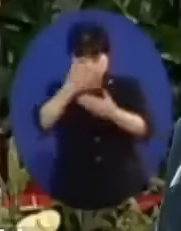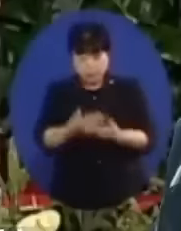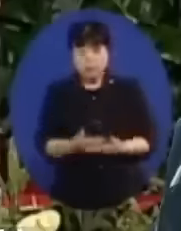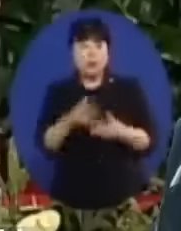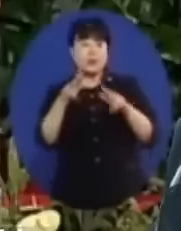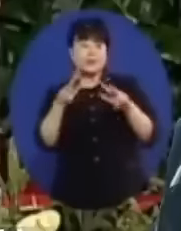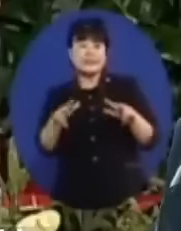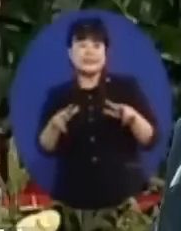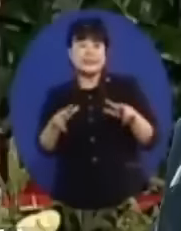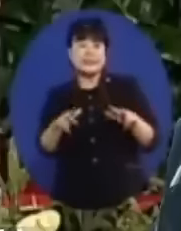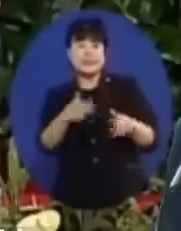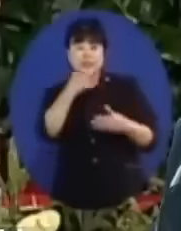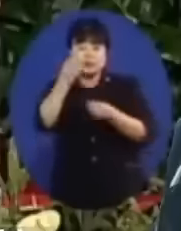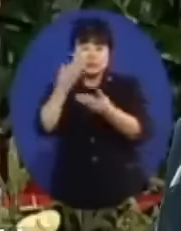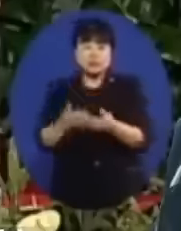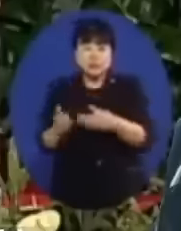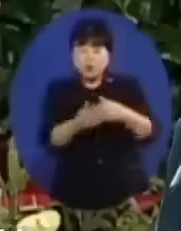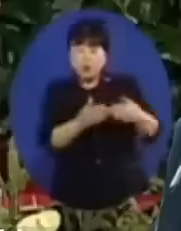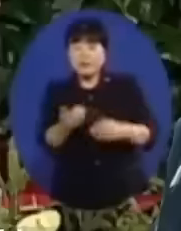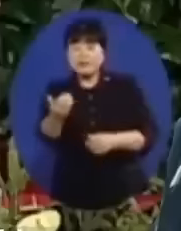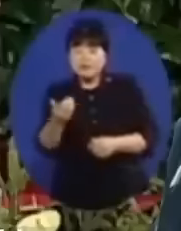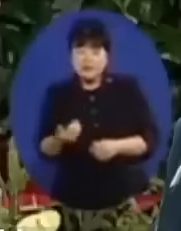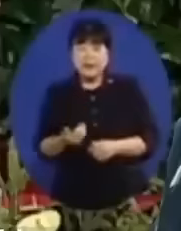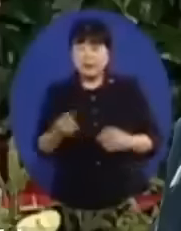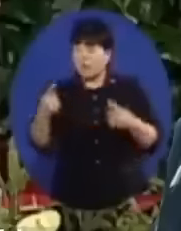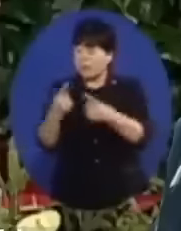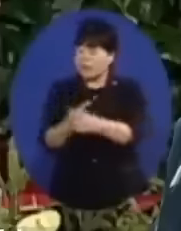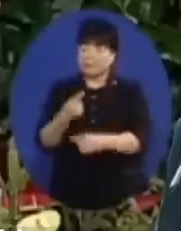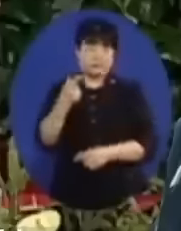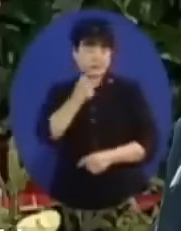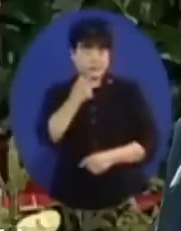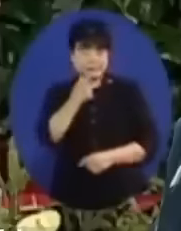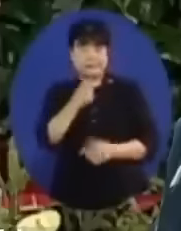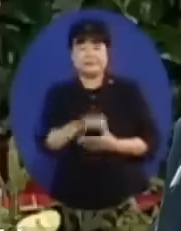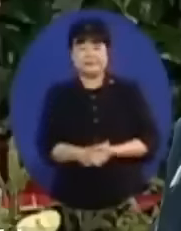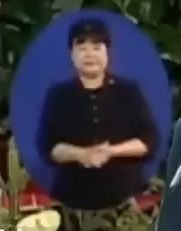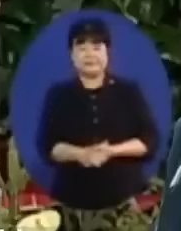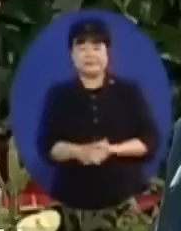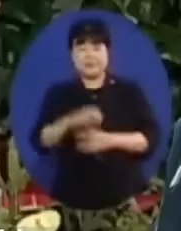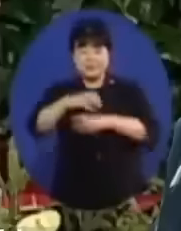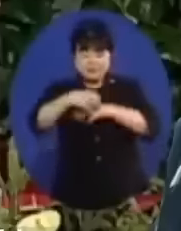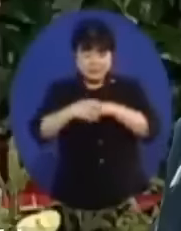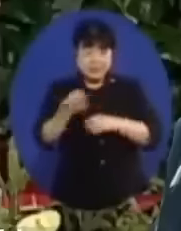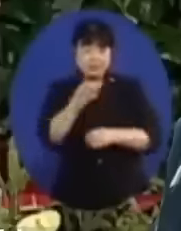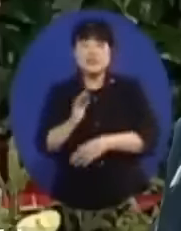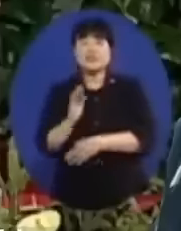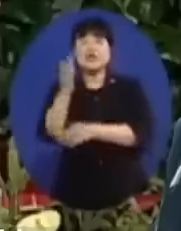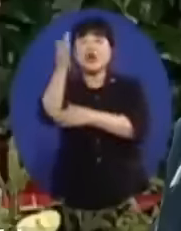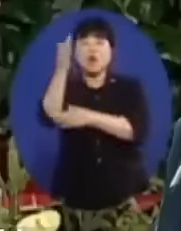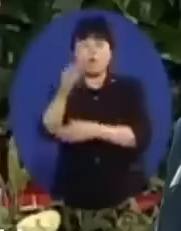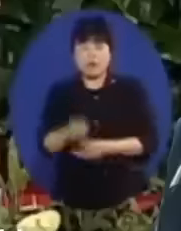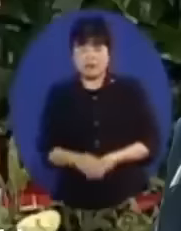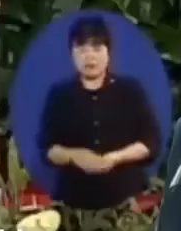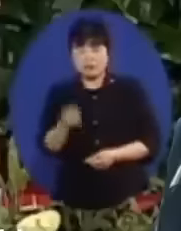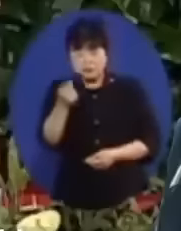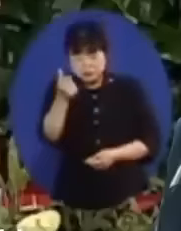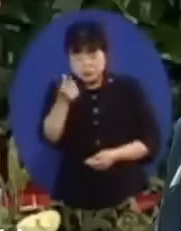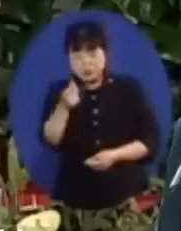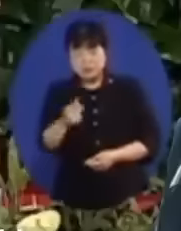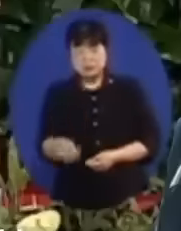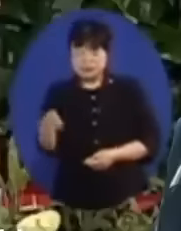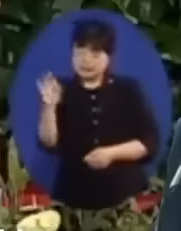이제는 축복을 경험하기 이전 상태로 돌아가지는 않을 것이다. 세상 부귀영화는 저울에 달린 조그만